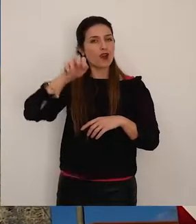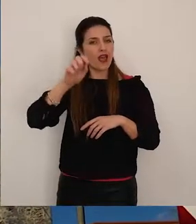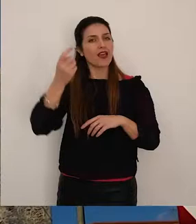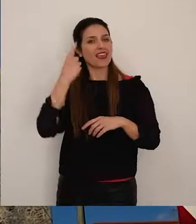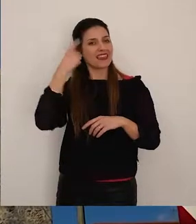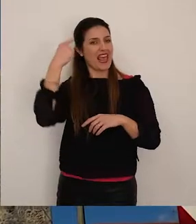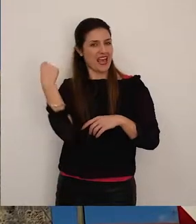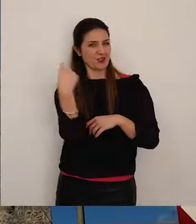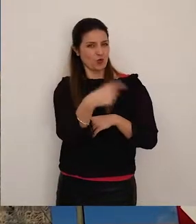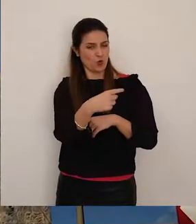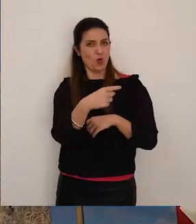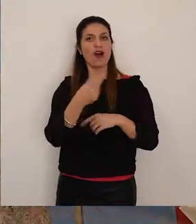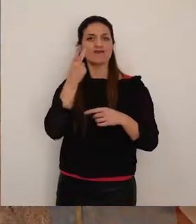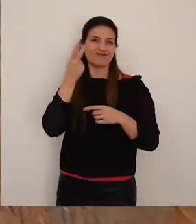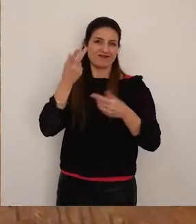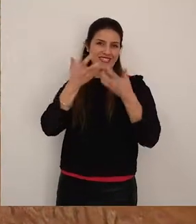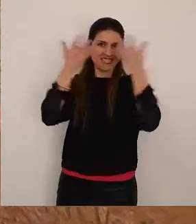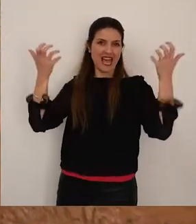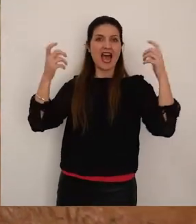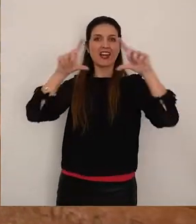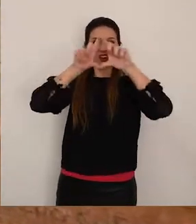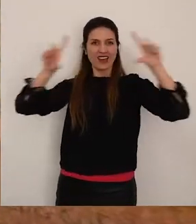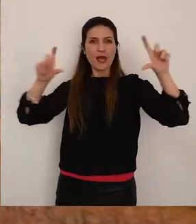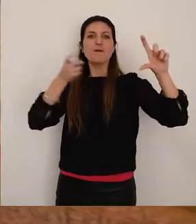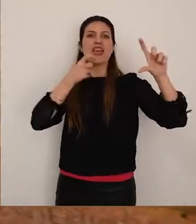sopra l'architrave della porta d'ingresso della chiesa.